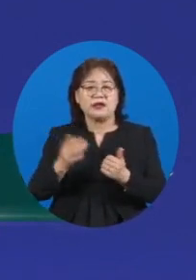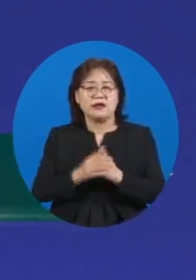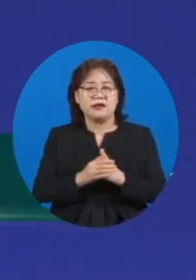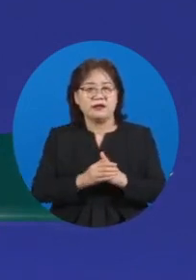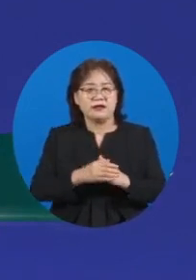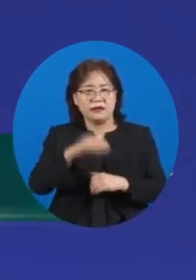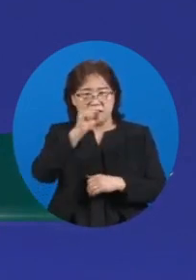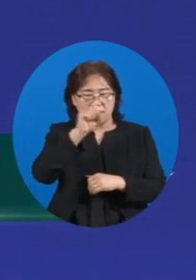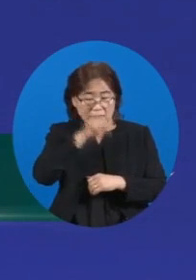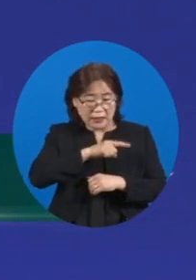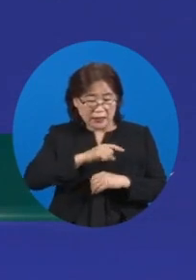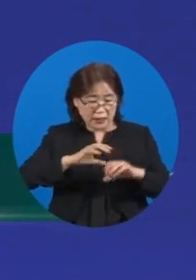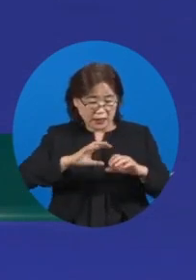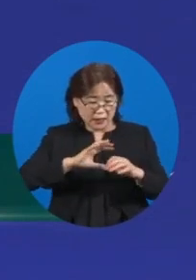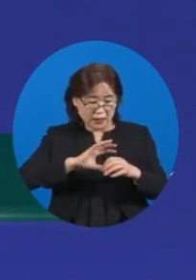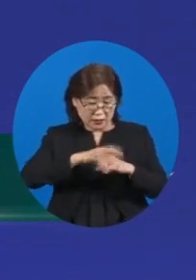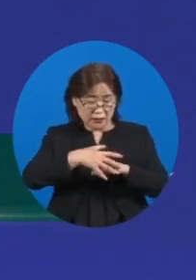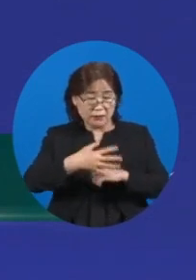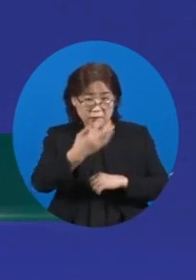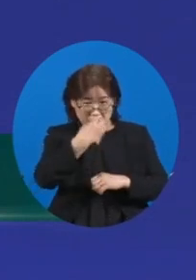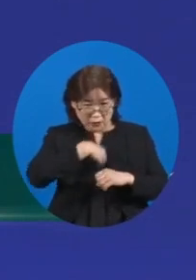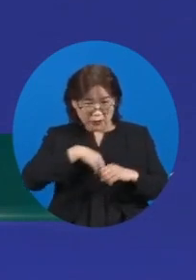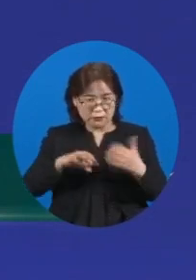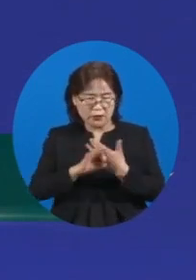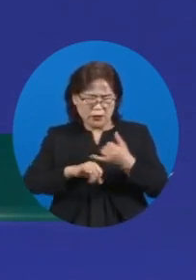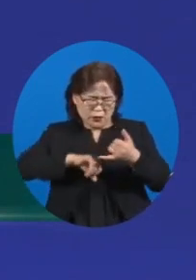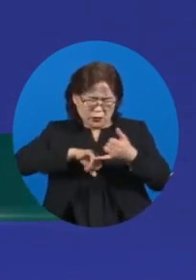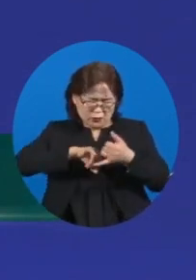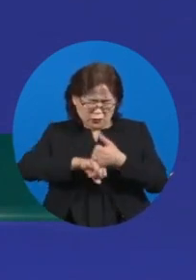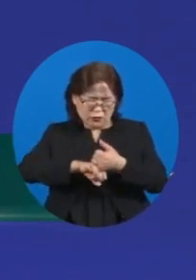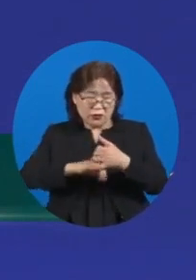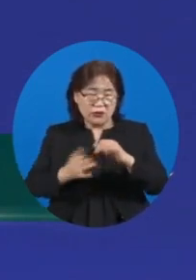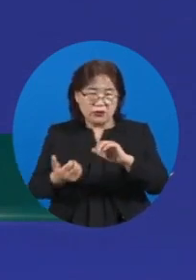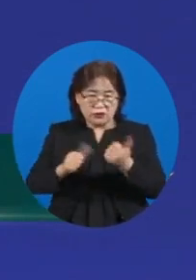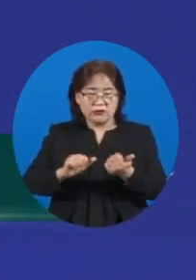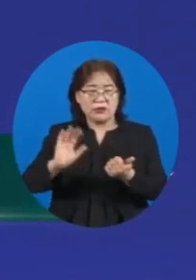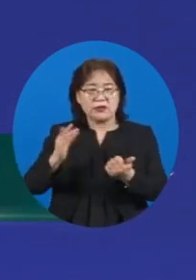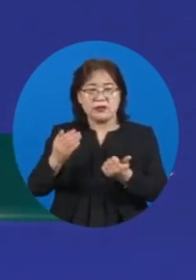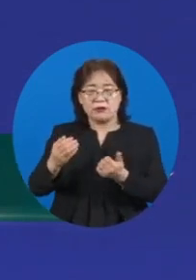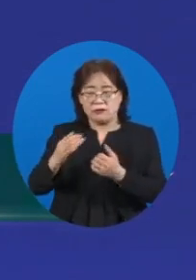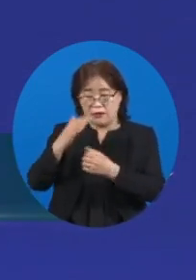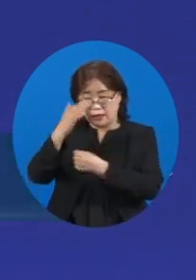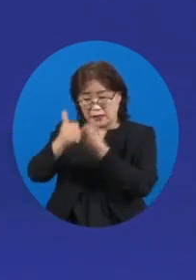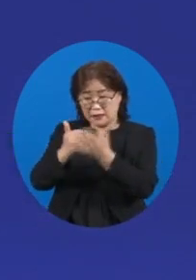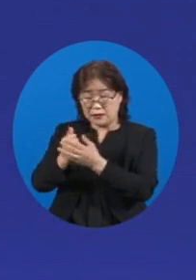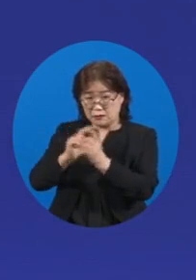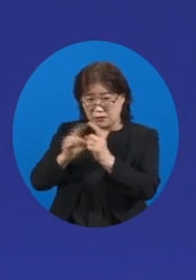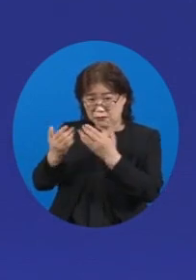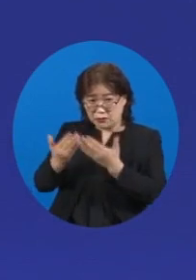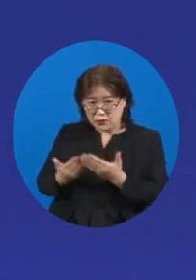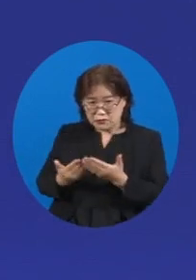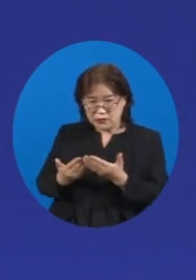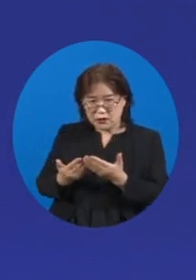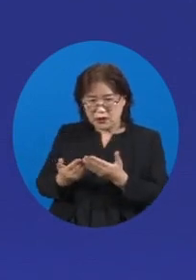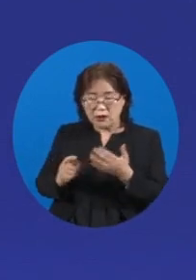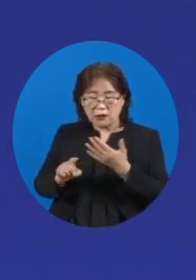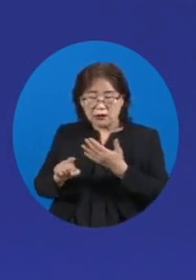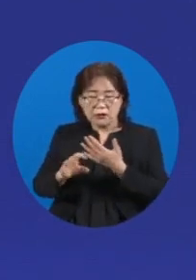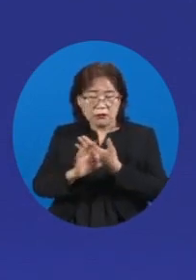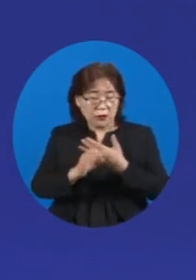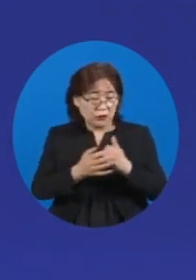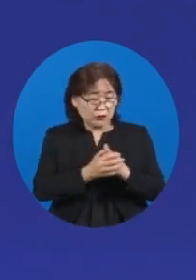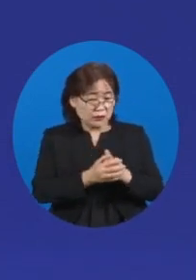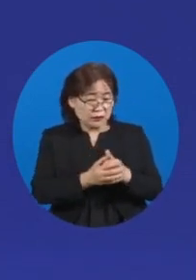열매를 따 먹으면 반드시 죽는다 라고 주님이 말씀하셨어요 그러면 아담과